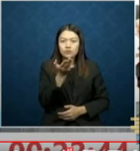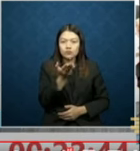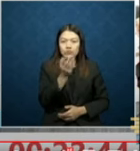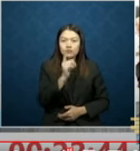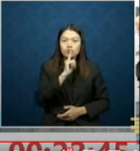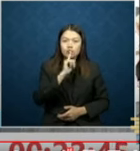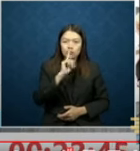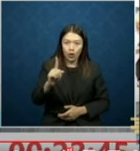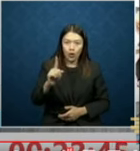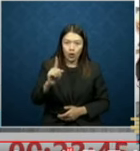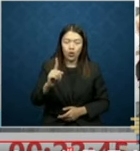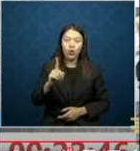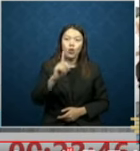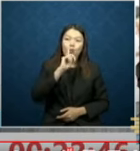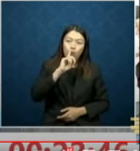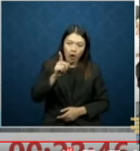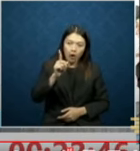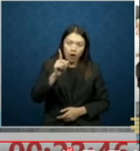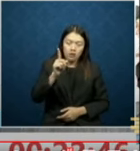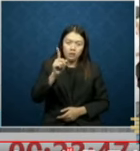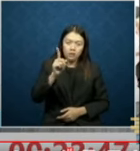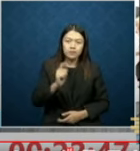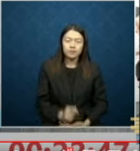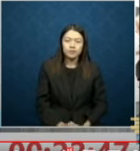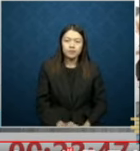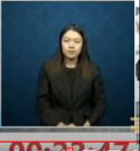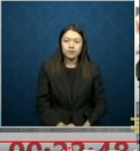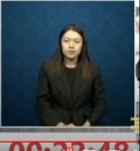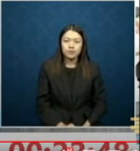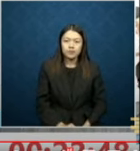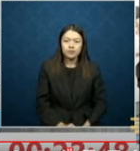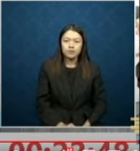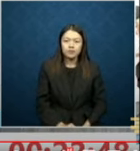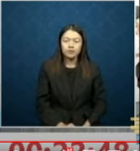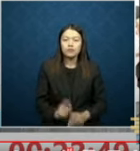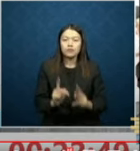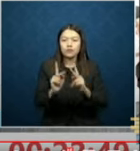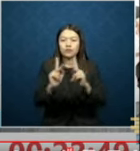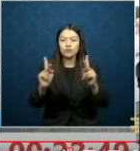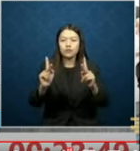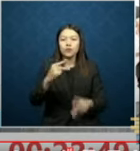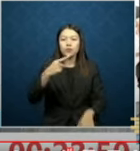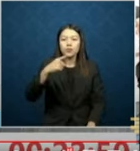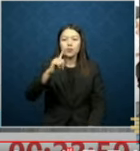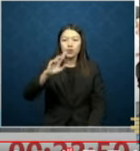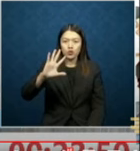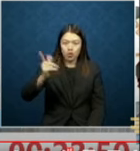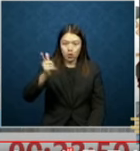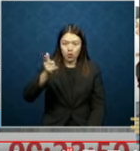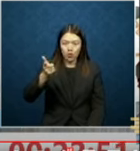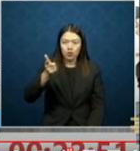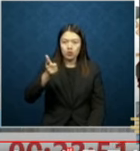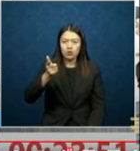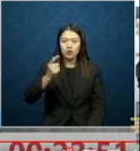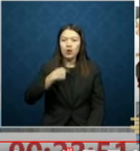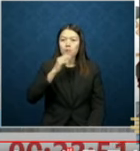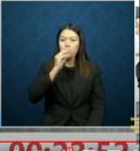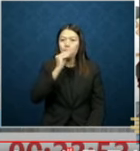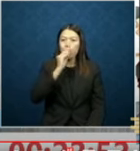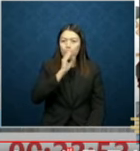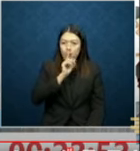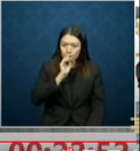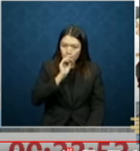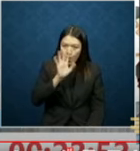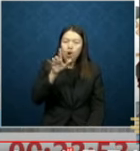เรียนกล่าวหาต่อคณะกรรมการปปช.ด้วยวาจานะ